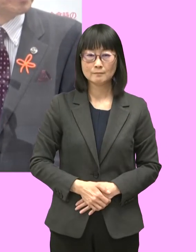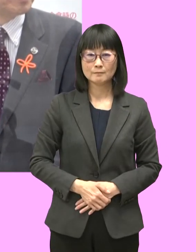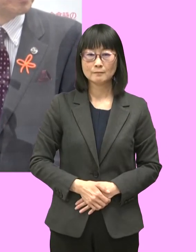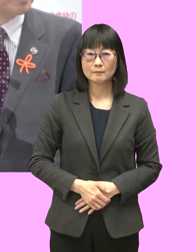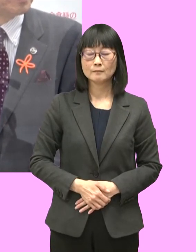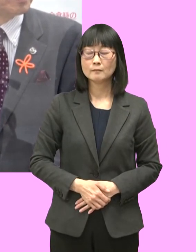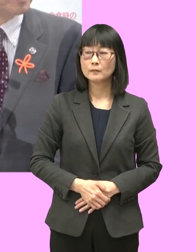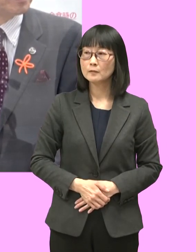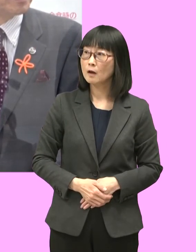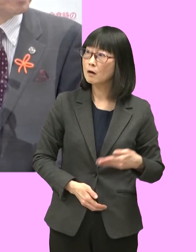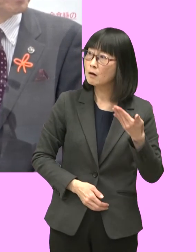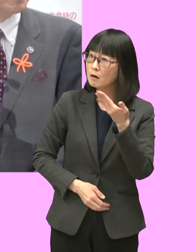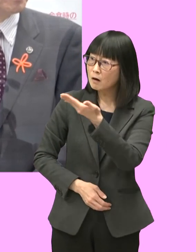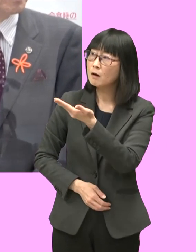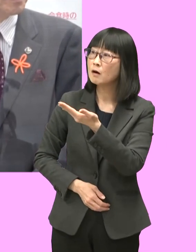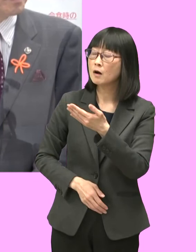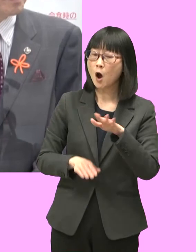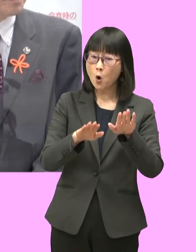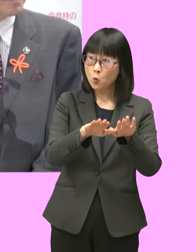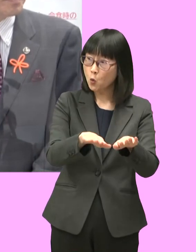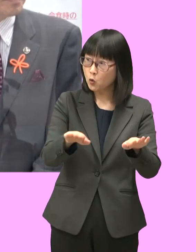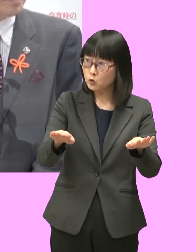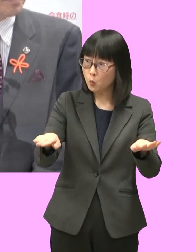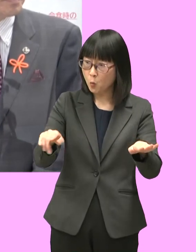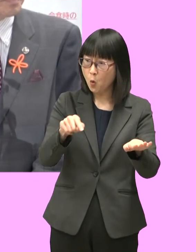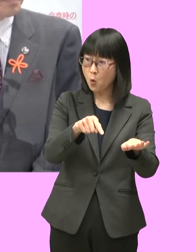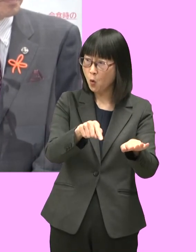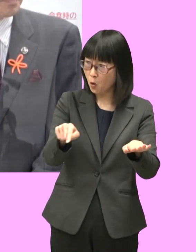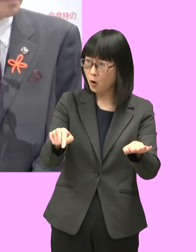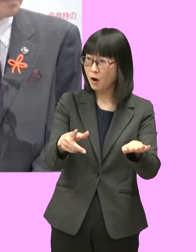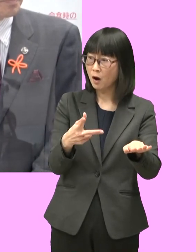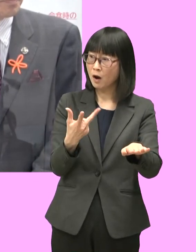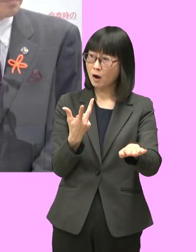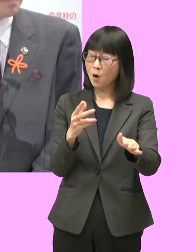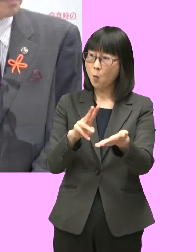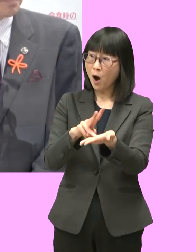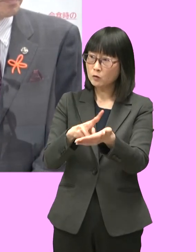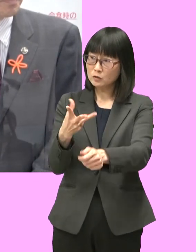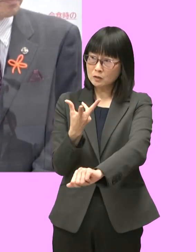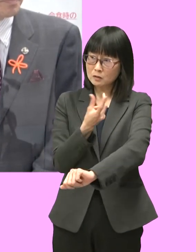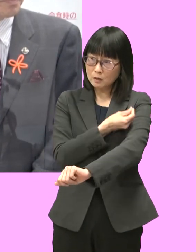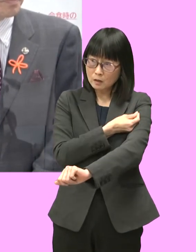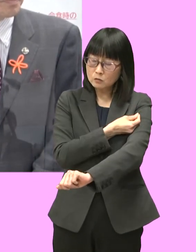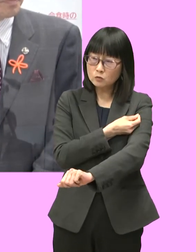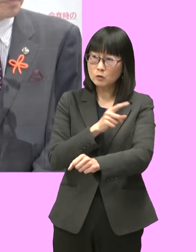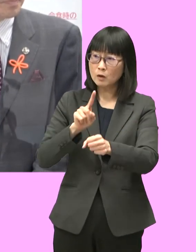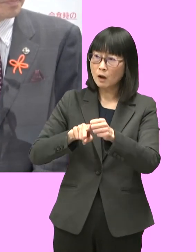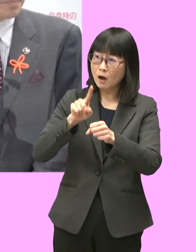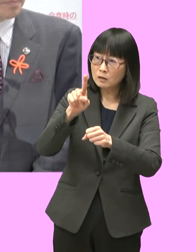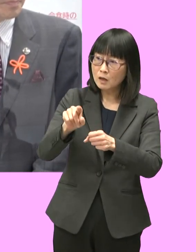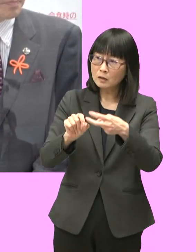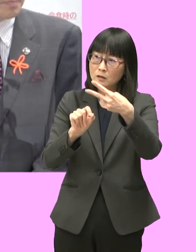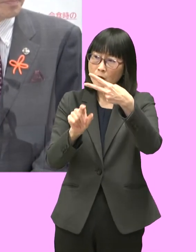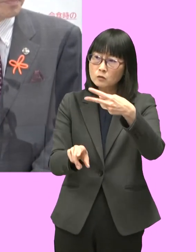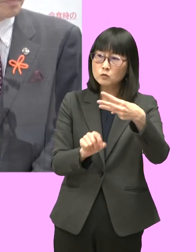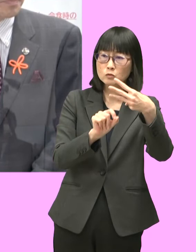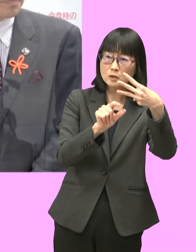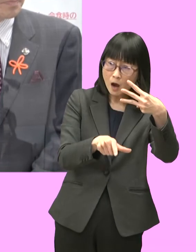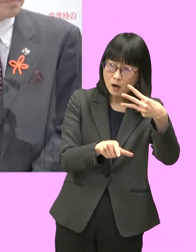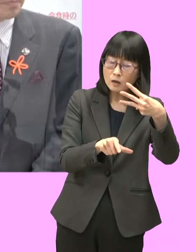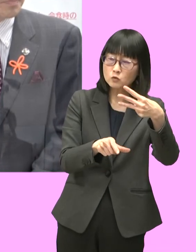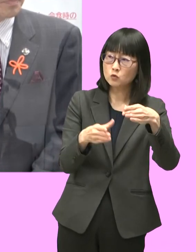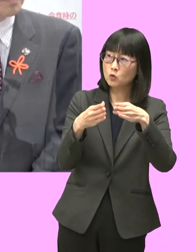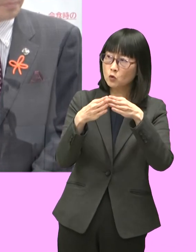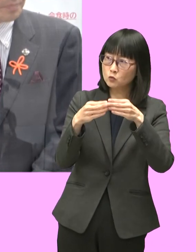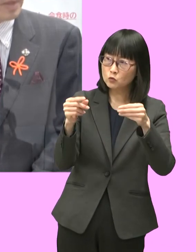どもさんへの接種っていうのが年明け2月か3月ぐらいからこう国は検討してたんじゃないかと